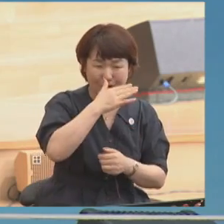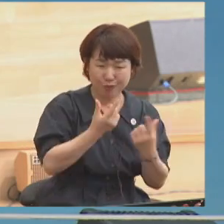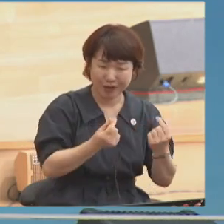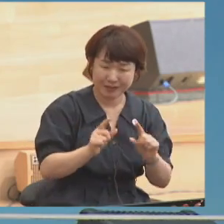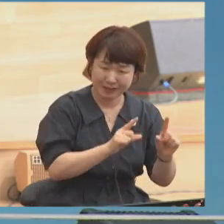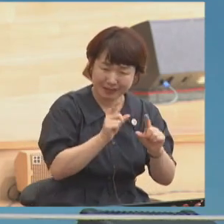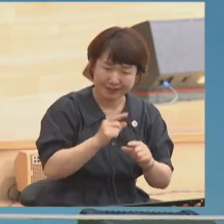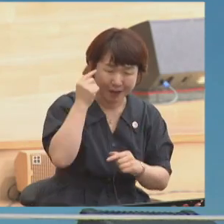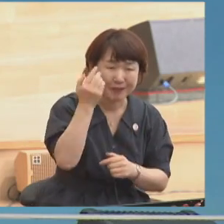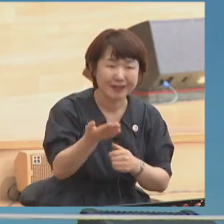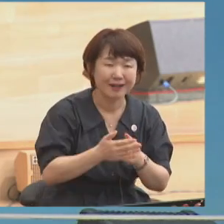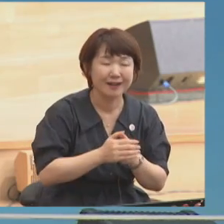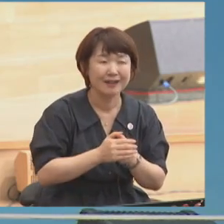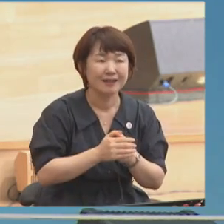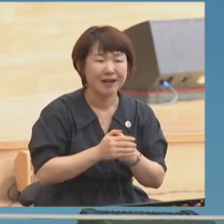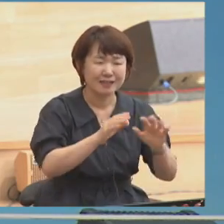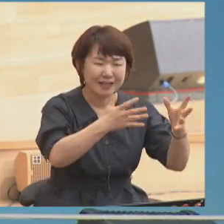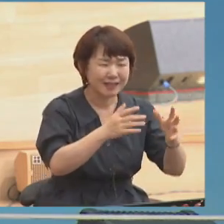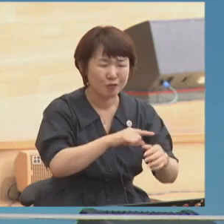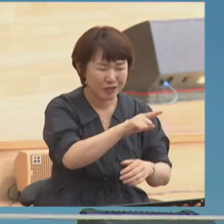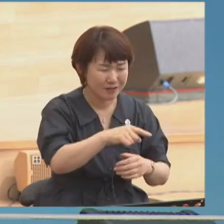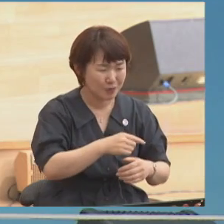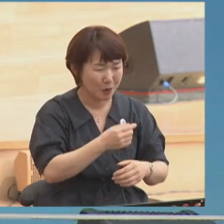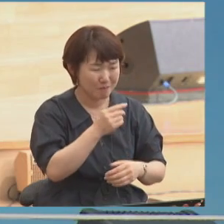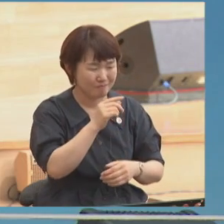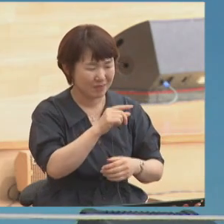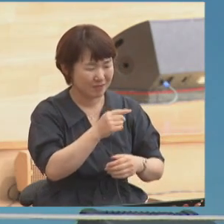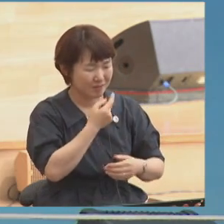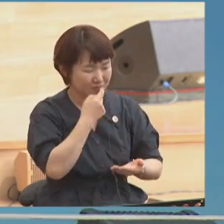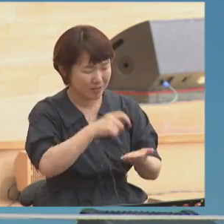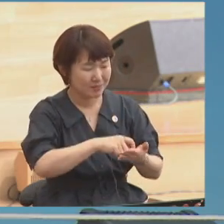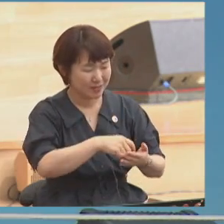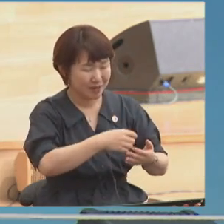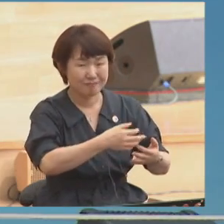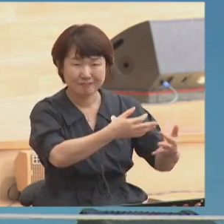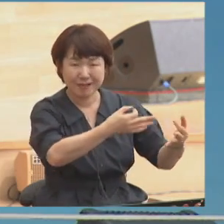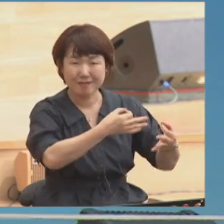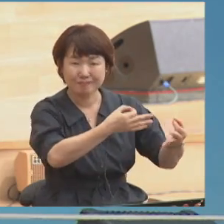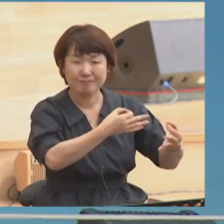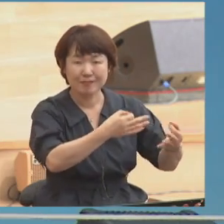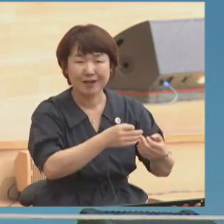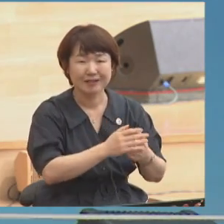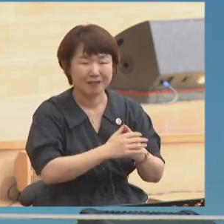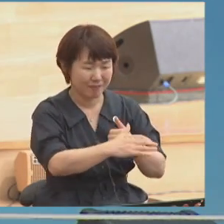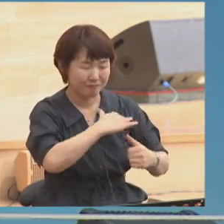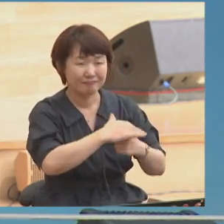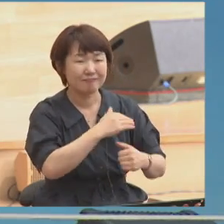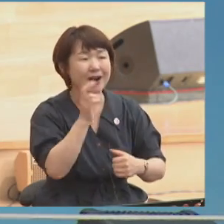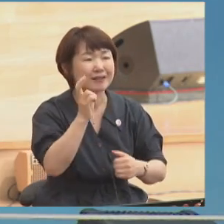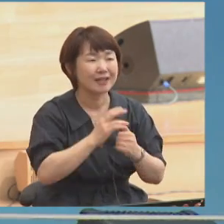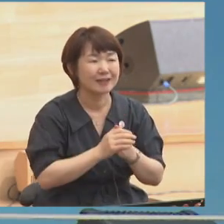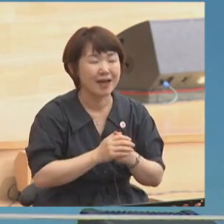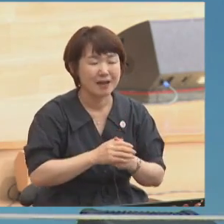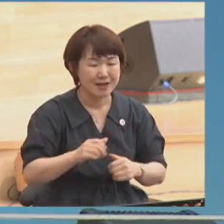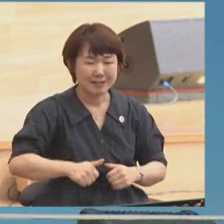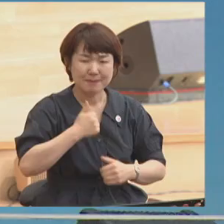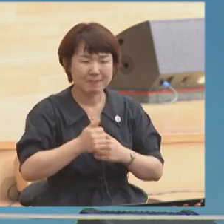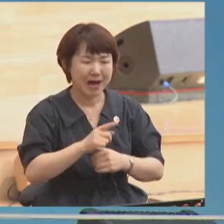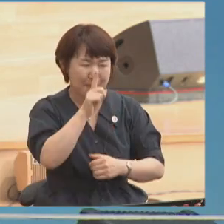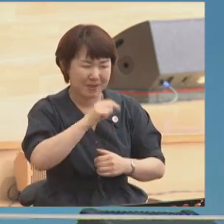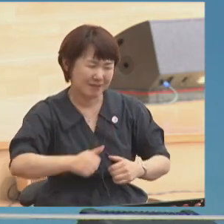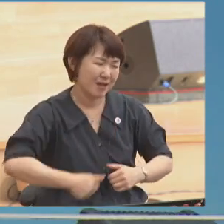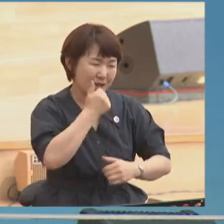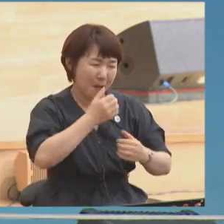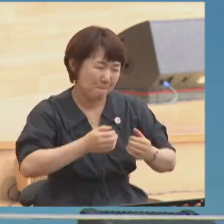말인가? 세상이 우리를 얼마나 만만하게 볼겠냐고. 가만두지 않을 텐데, 우습게 여길 텐데, 성질 나면 한번 촥